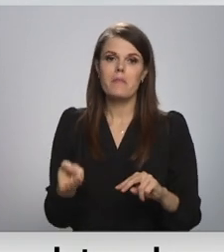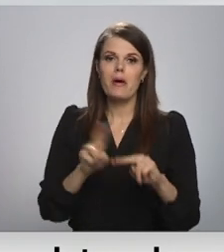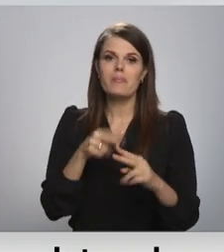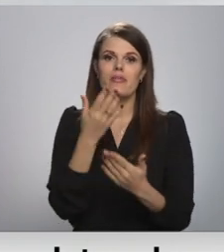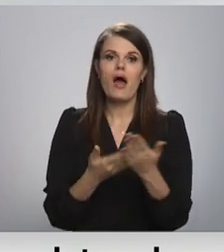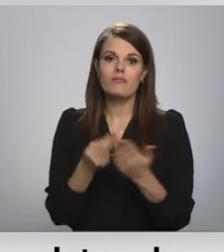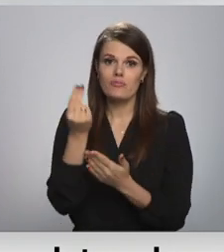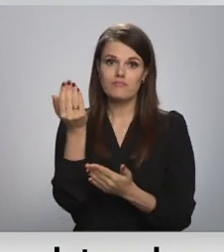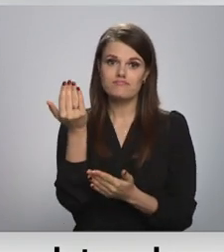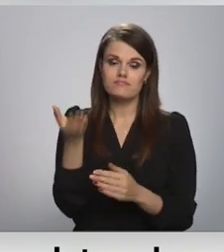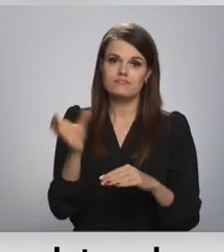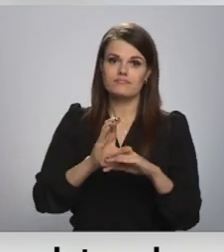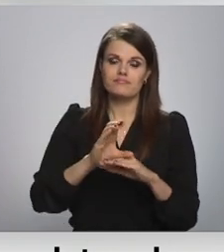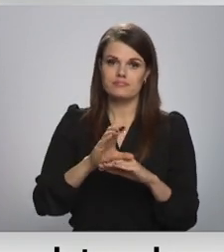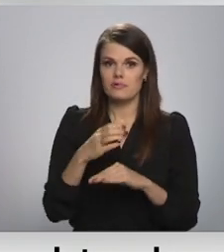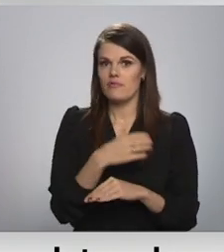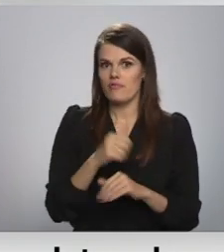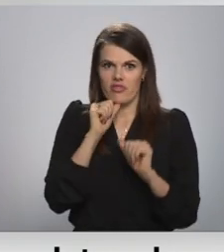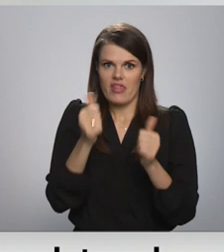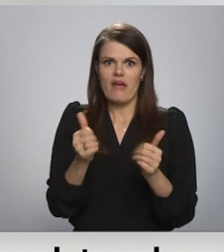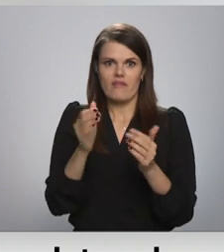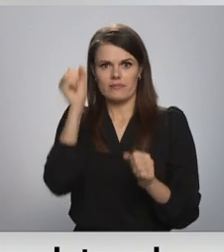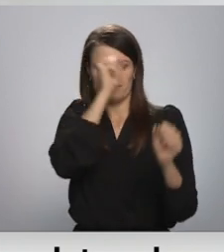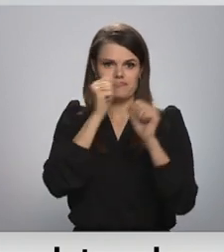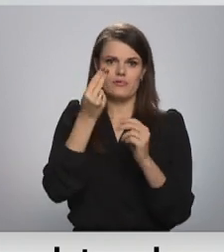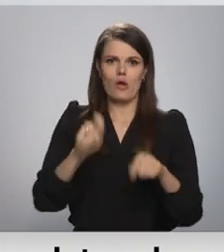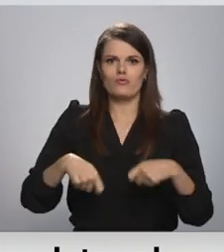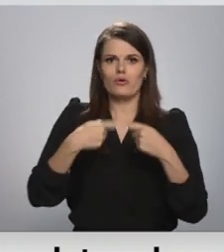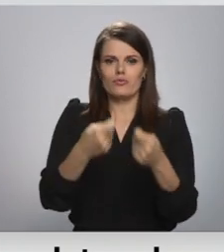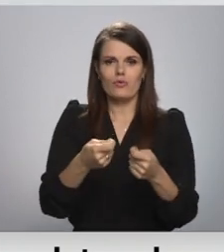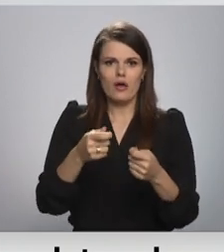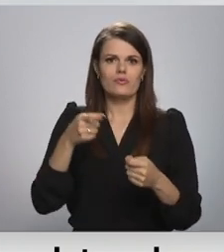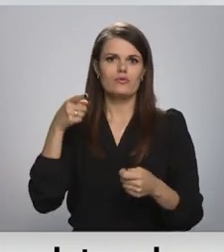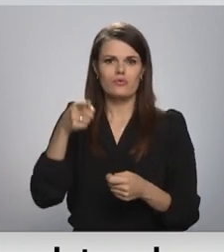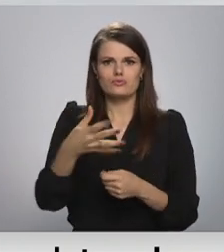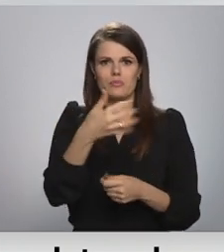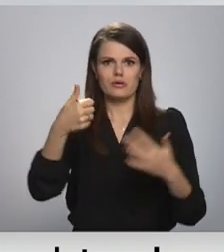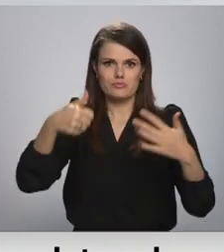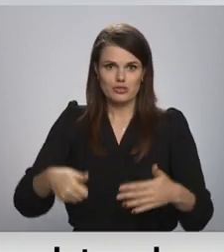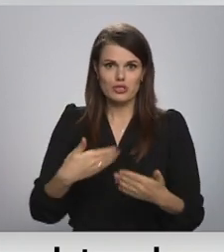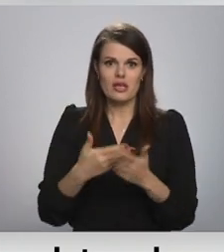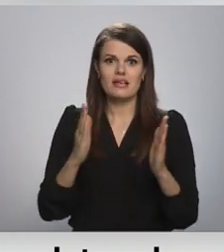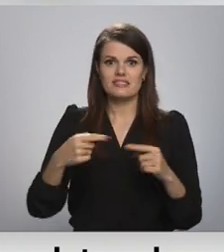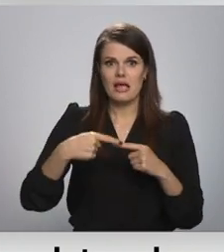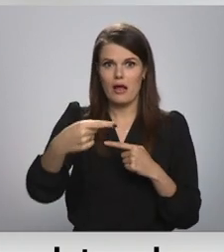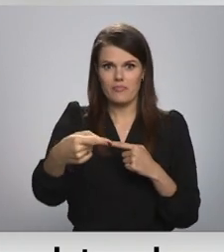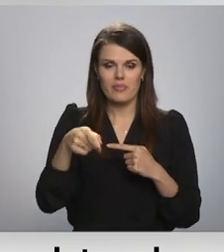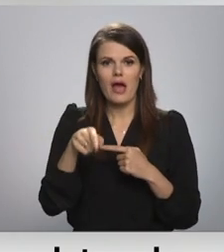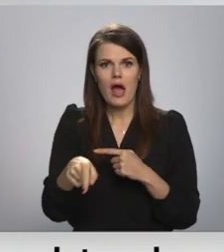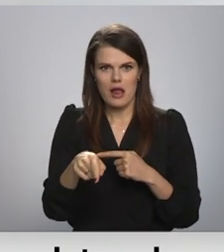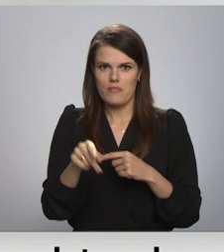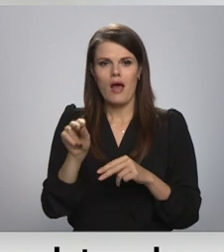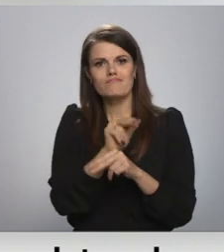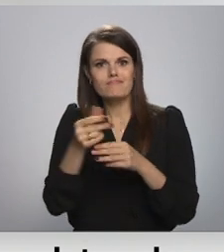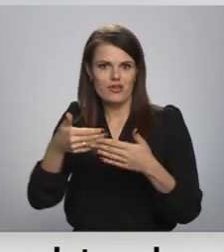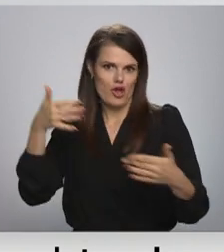arguments finansējuma palielināšanai. Nevar uz dūlo atdot 1570, ja tas ceļa posmā nav plika pirkstiņus